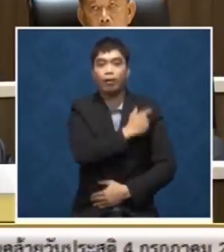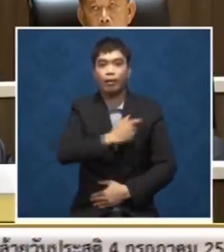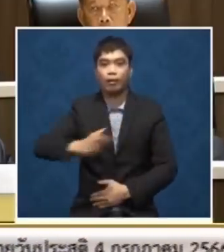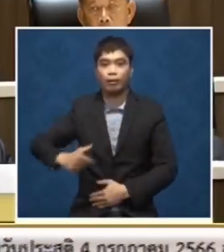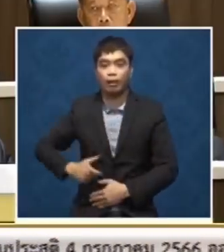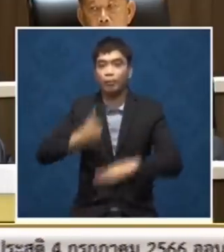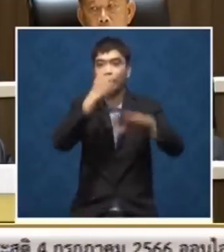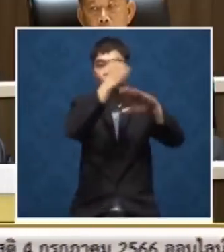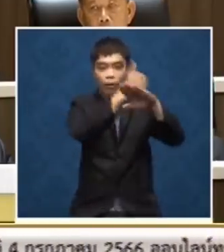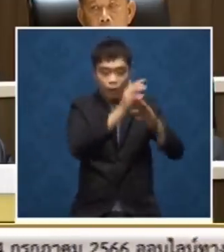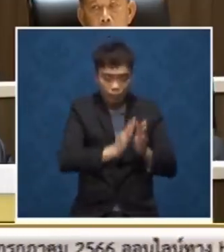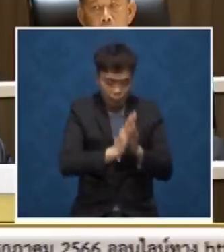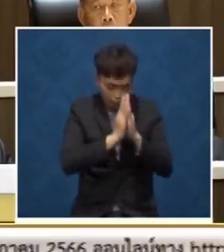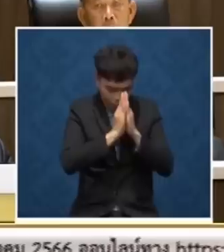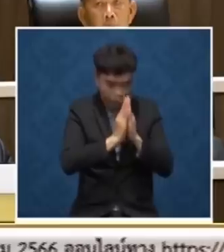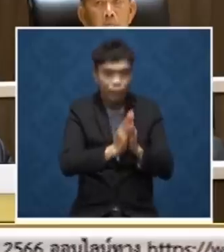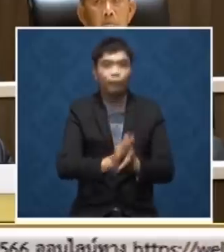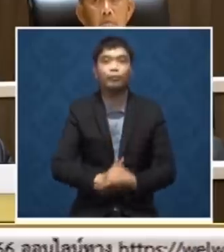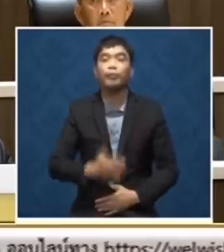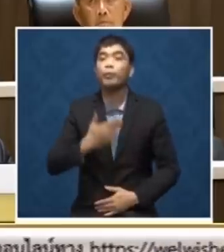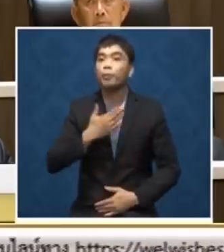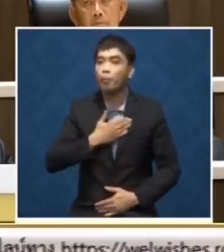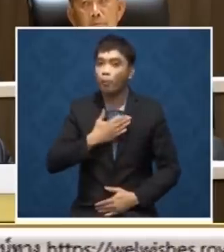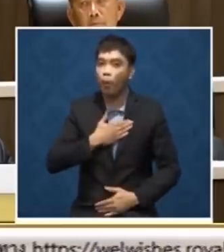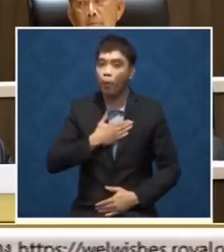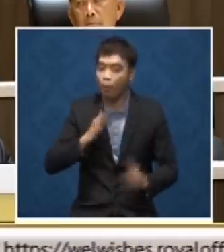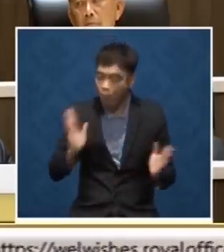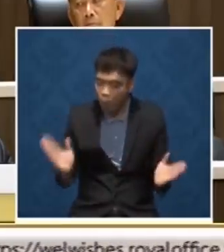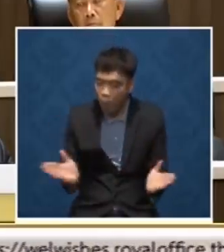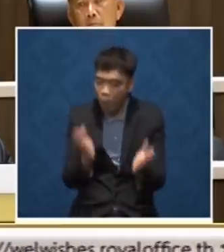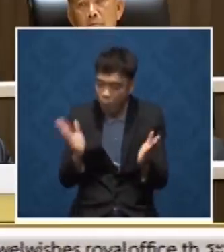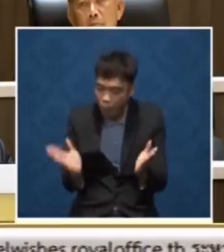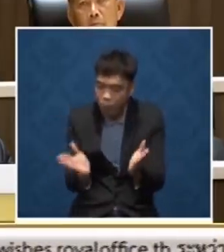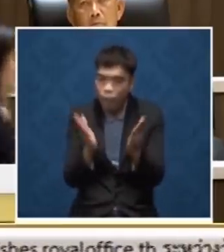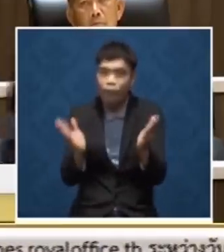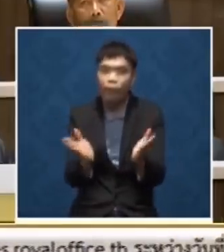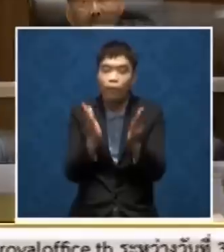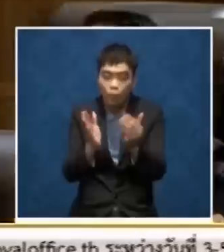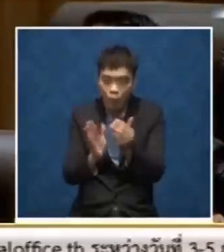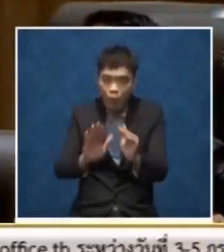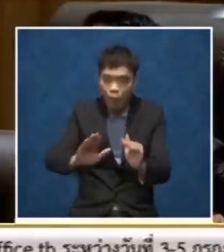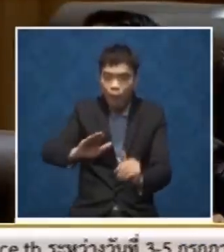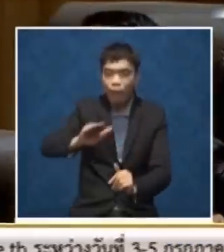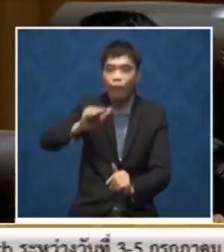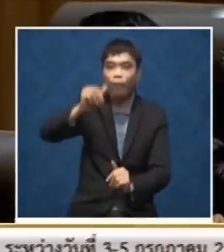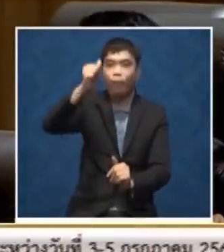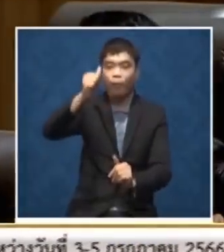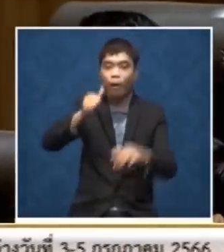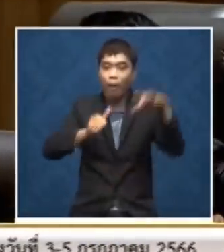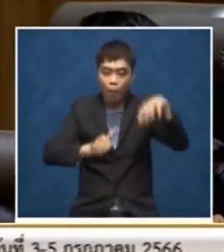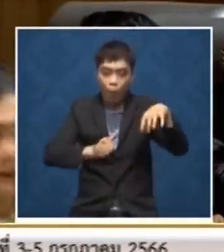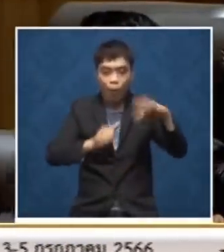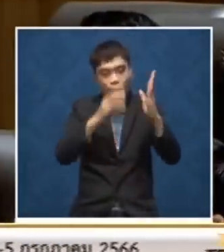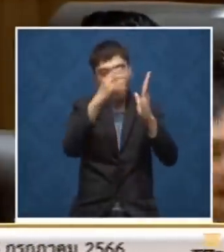ประมุขผมจะฟื้นฟูสำนักงานสภาผู้แทนราษฎรประจำภาคต่